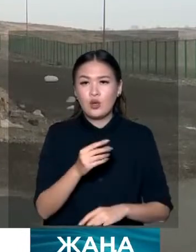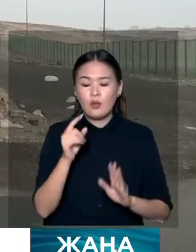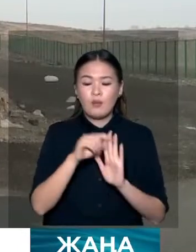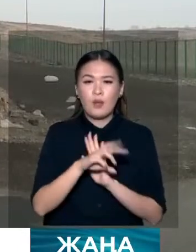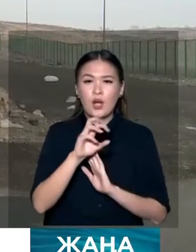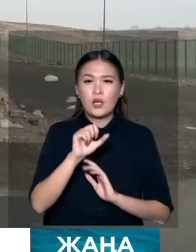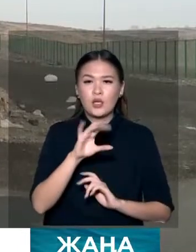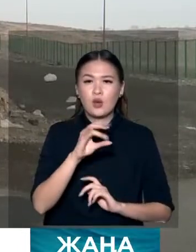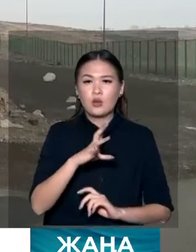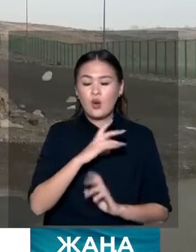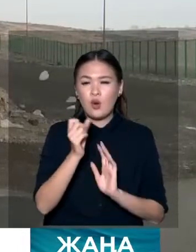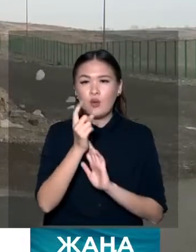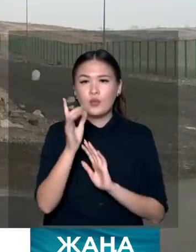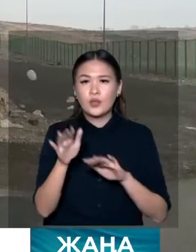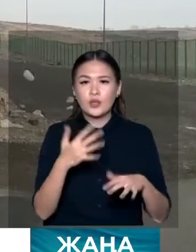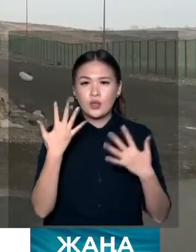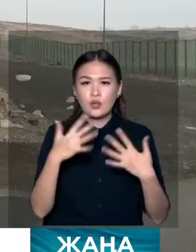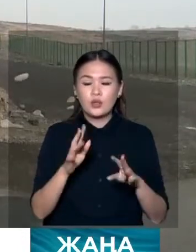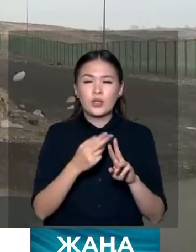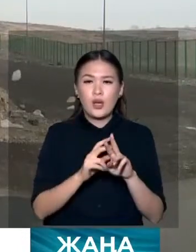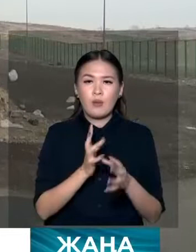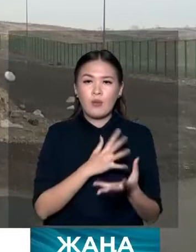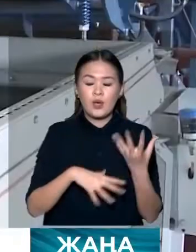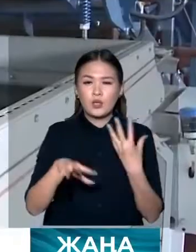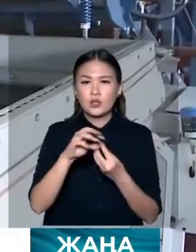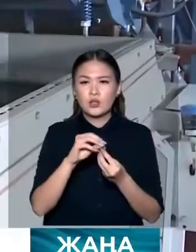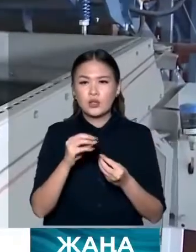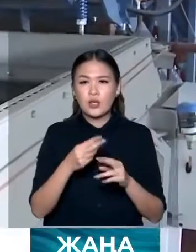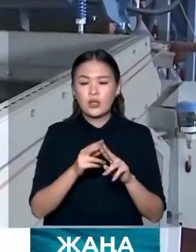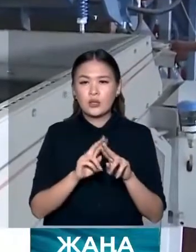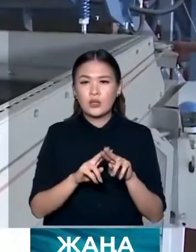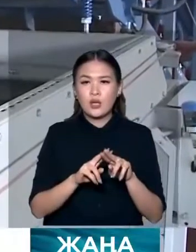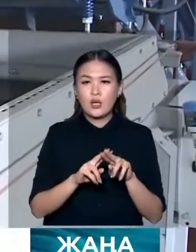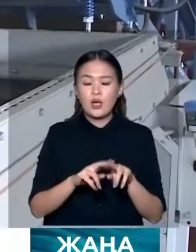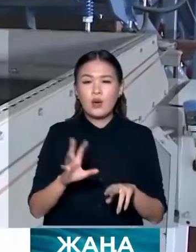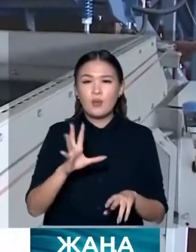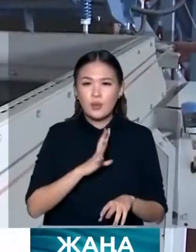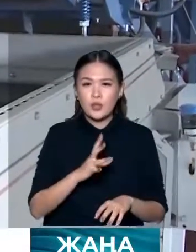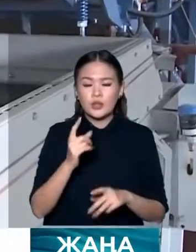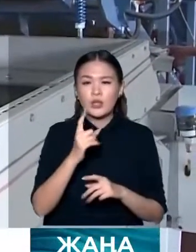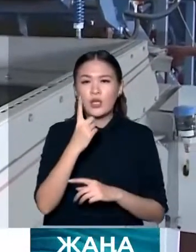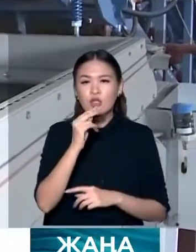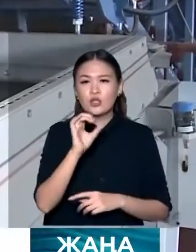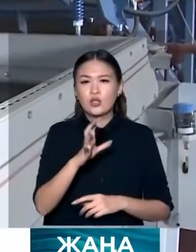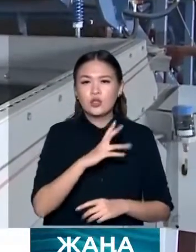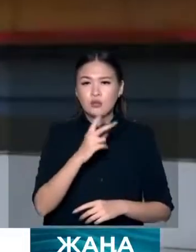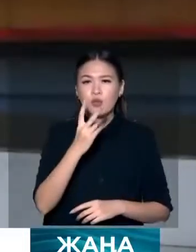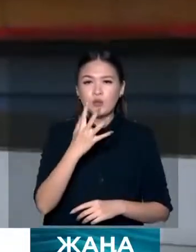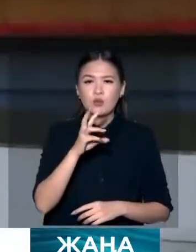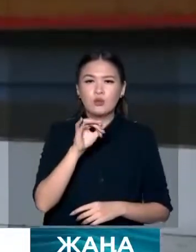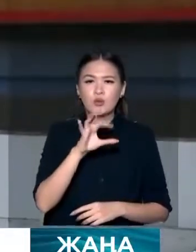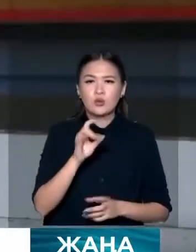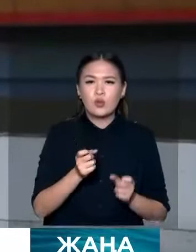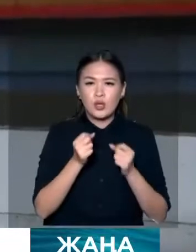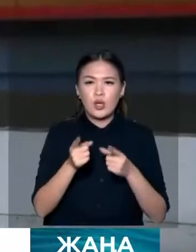тек 11 ғана кетті. Бұл бізде сұрыптау барынша жүргізіледі дегенді білдіреді. Мұндағы конвейерлер сағатына 25 тоннаға дейін қоқыс сұрыптай алады. Полигон